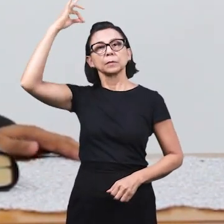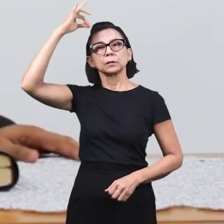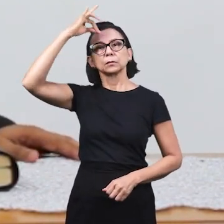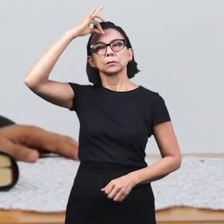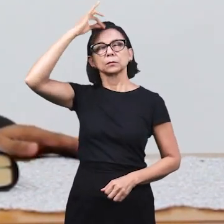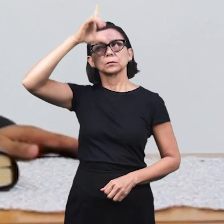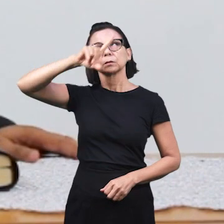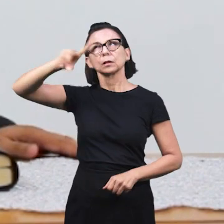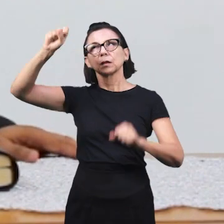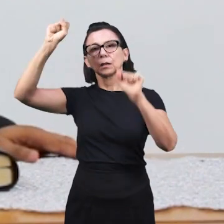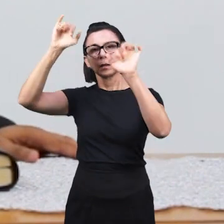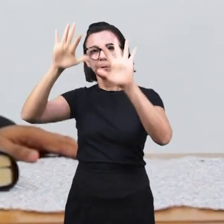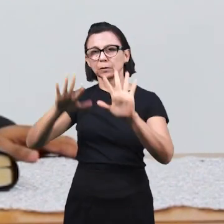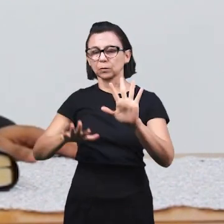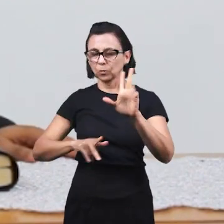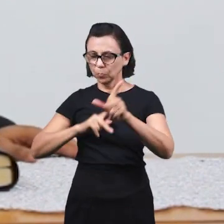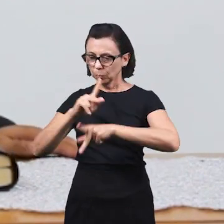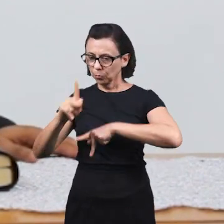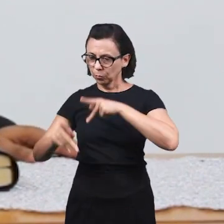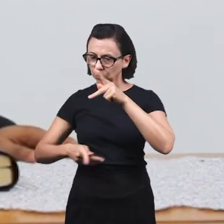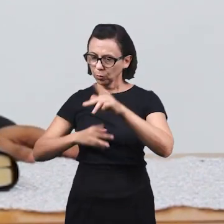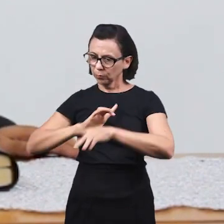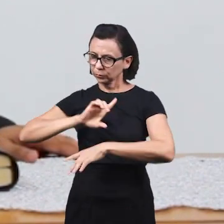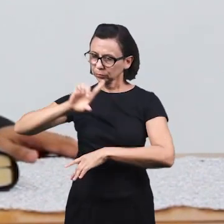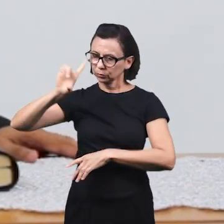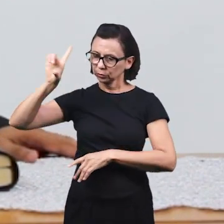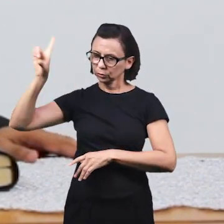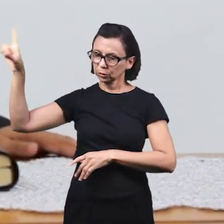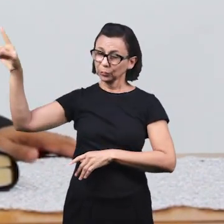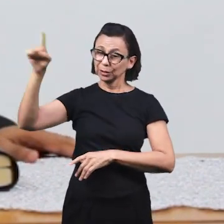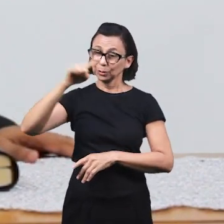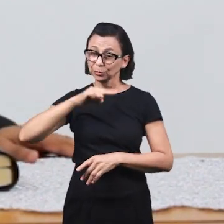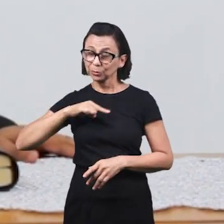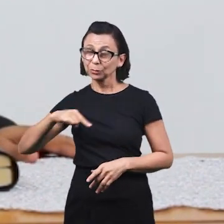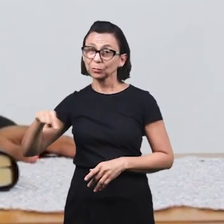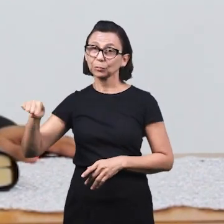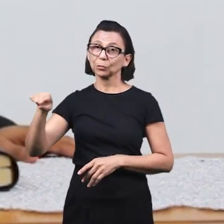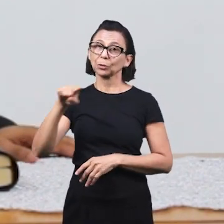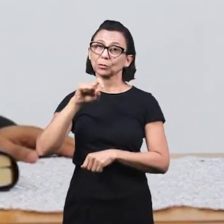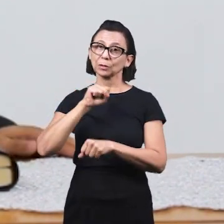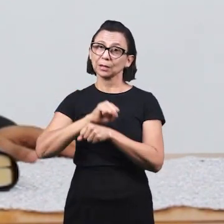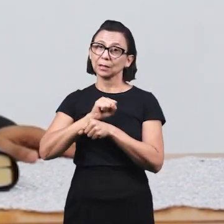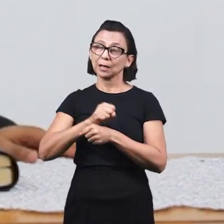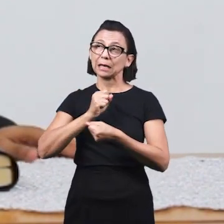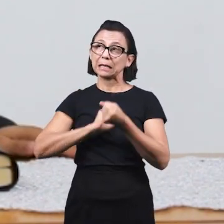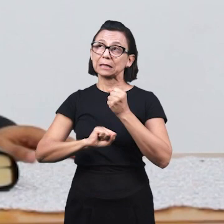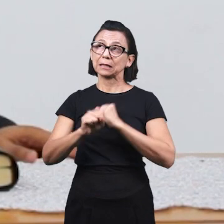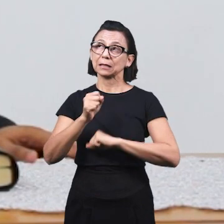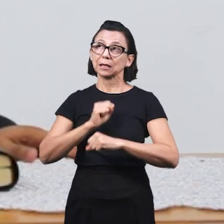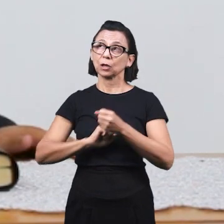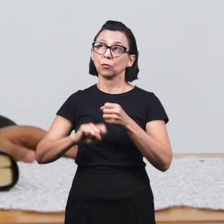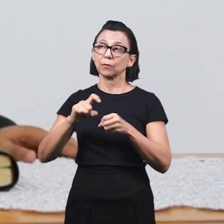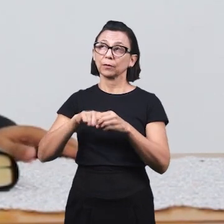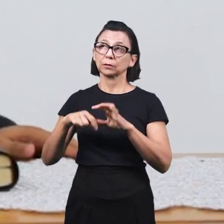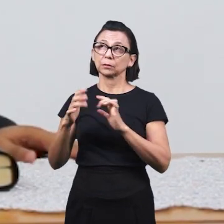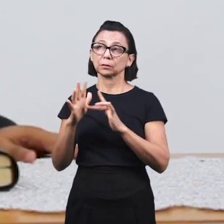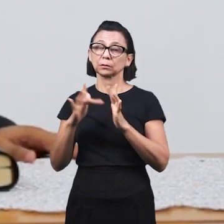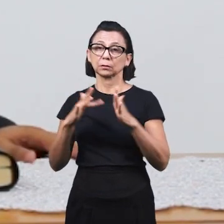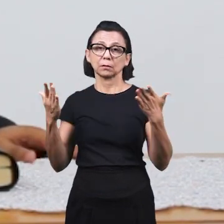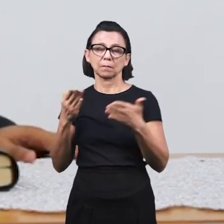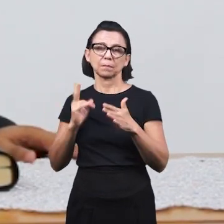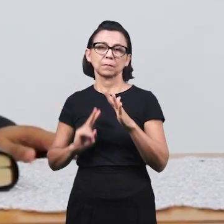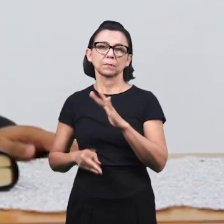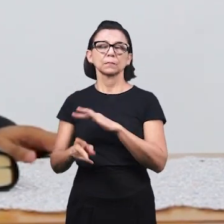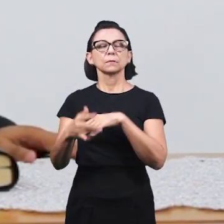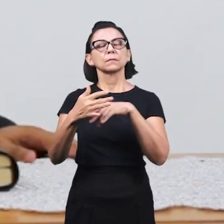и общение Святого Духа Божьего да будет с вами, Церковь возлюбленная, со всеми теми, кто любит